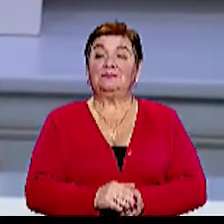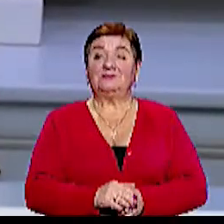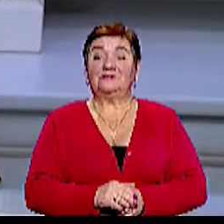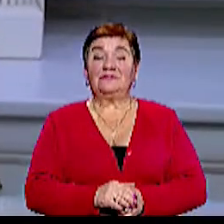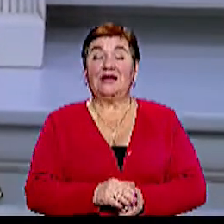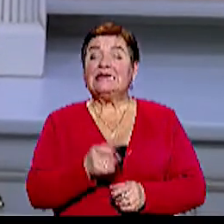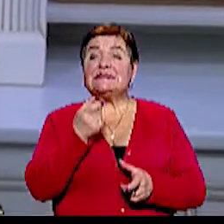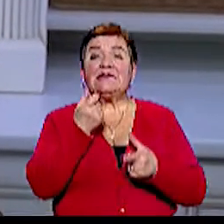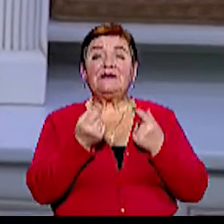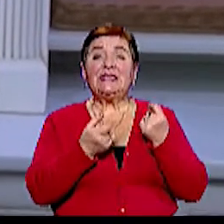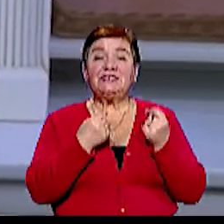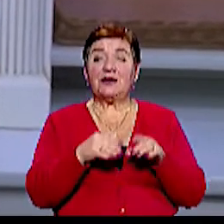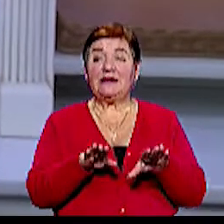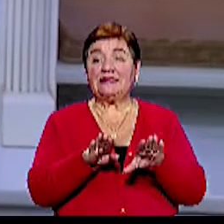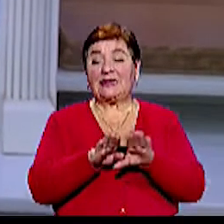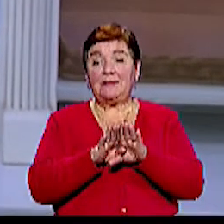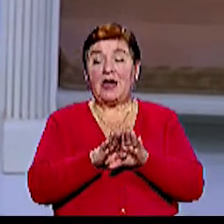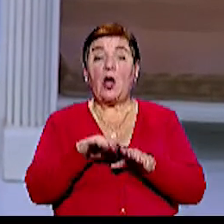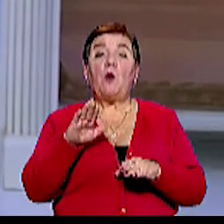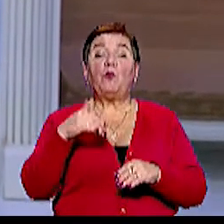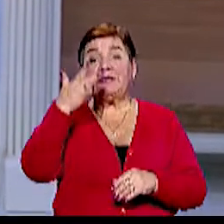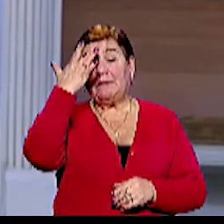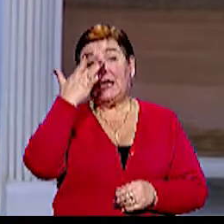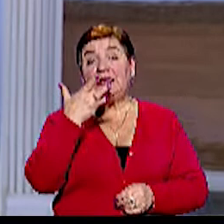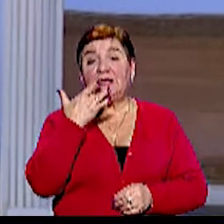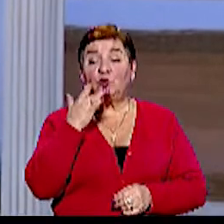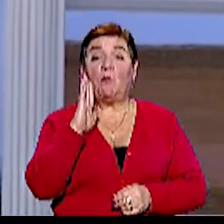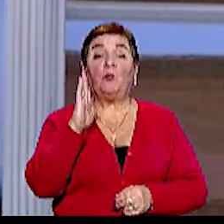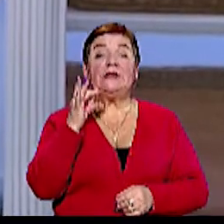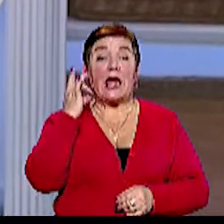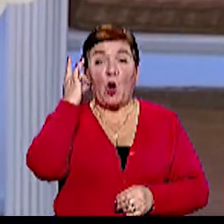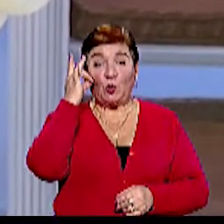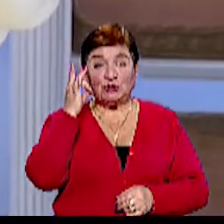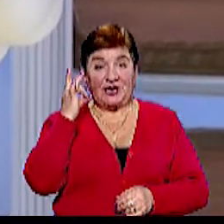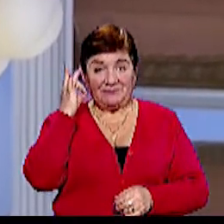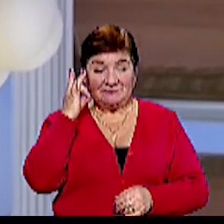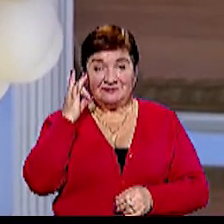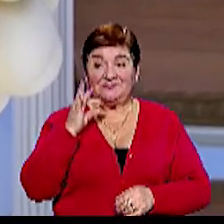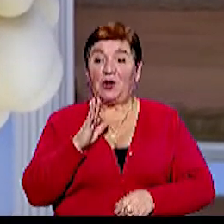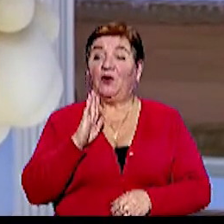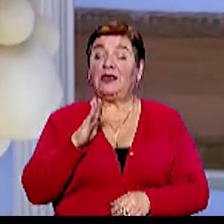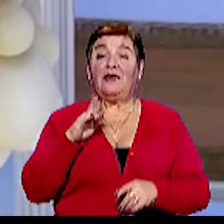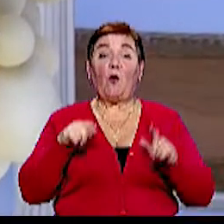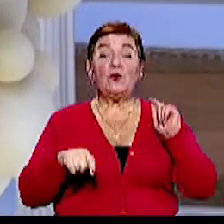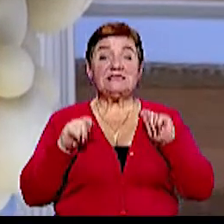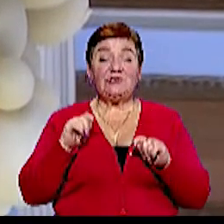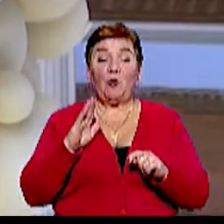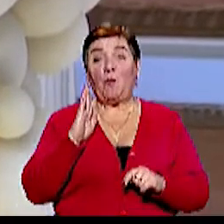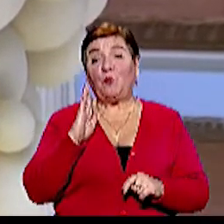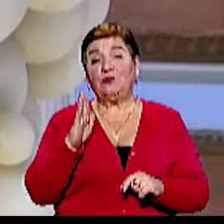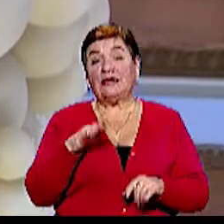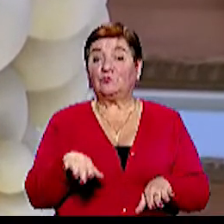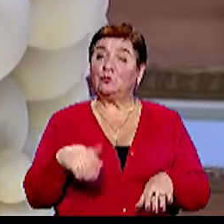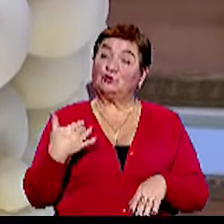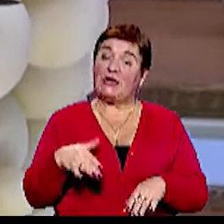З невеличкими такими бруньками. Потім літом воно буде рожеве, і восени воно вже буде